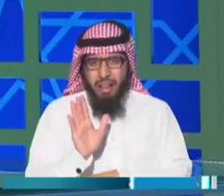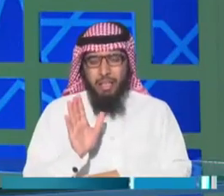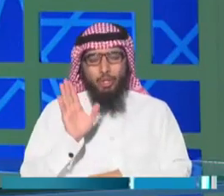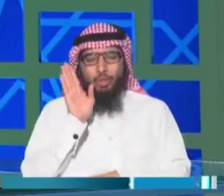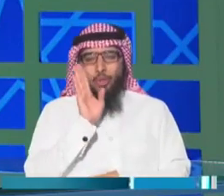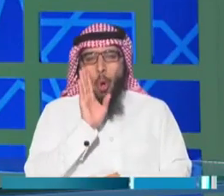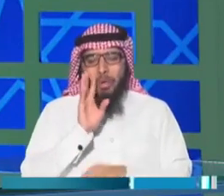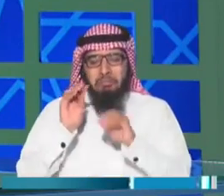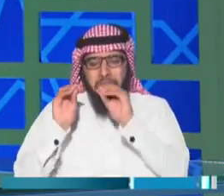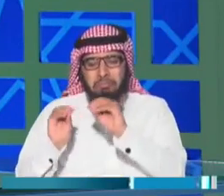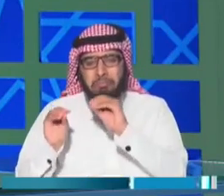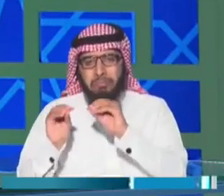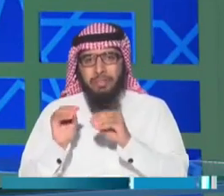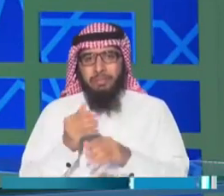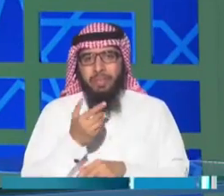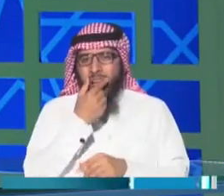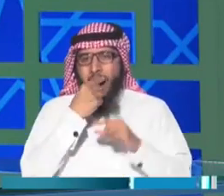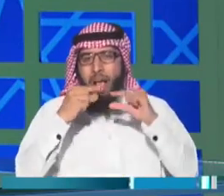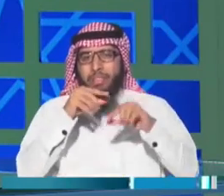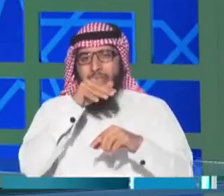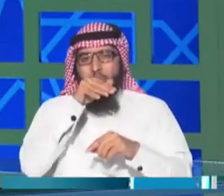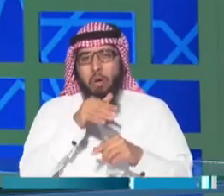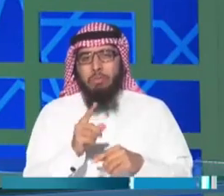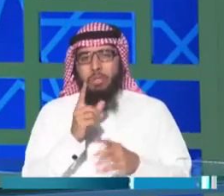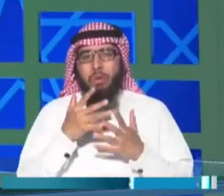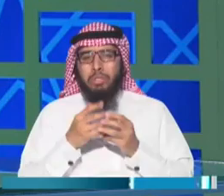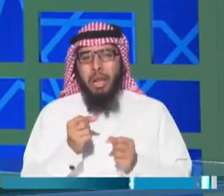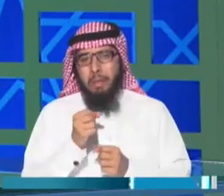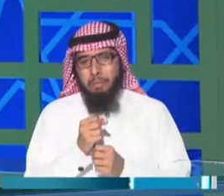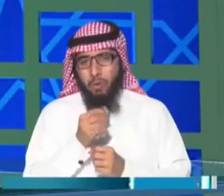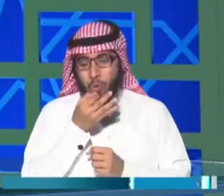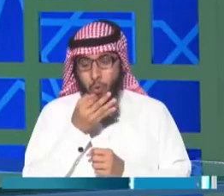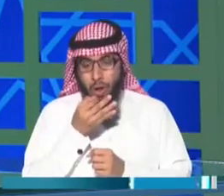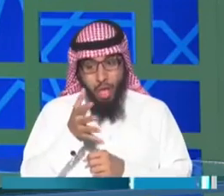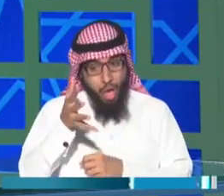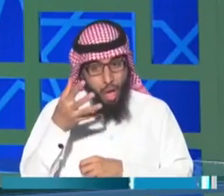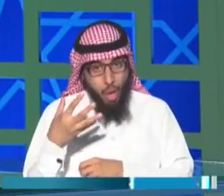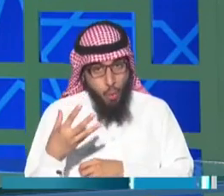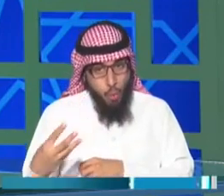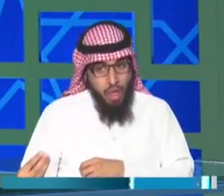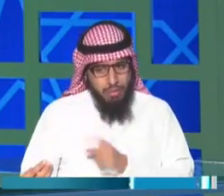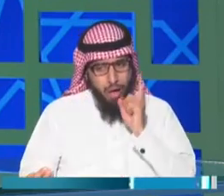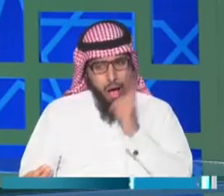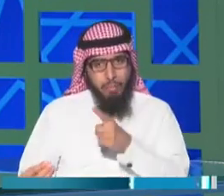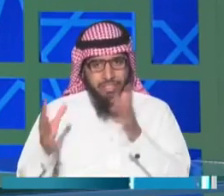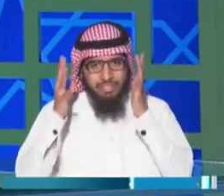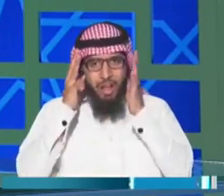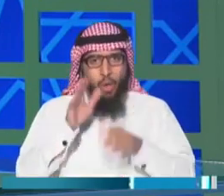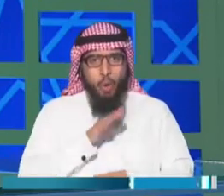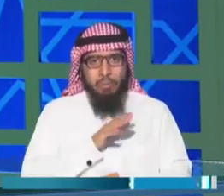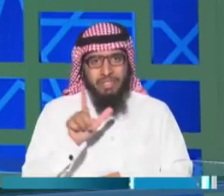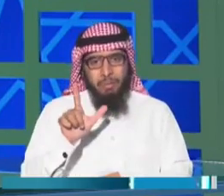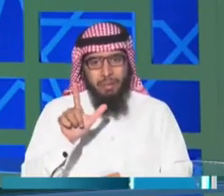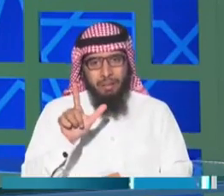وسلم قال مروا اولادكم بالصلاه وهم ابناء سبع واضربوهم عليها لعشر وهم في هذا